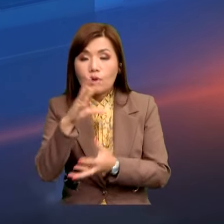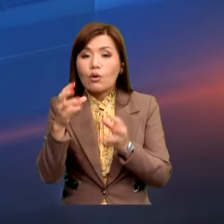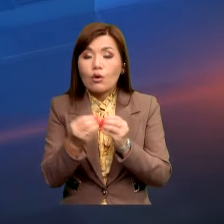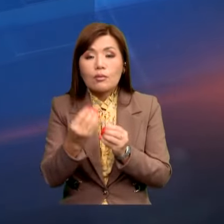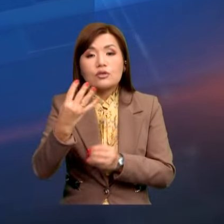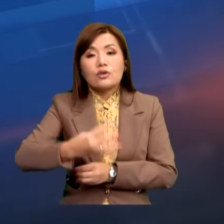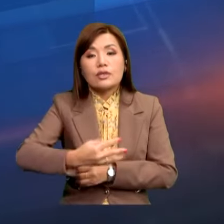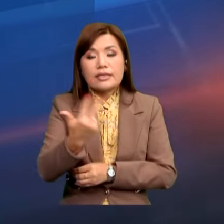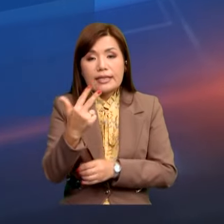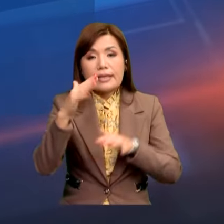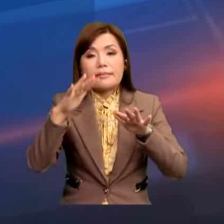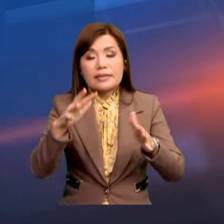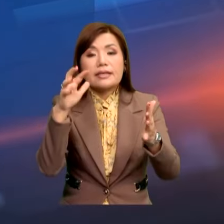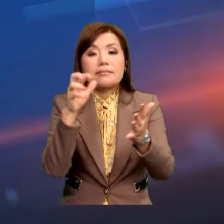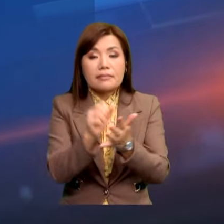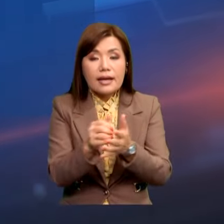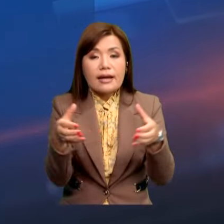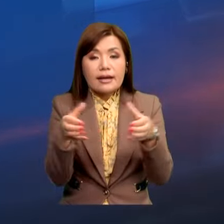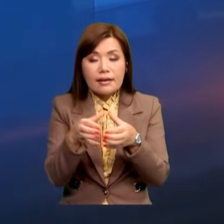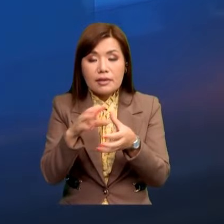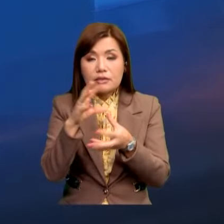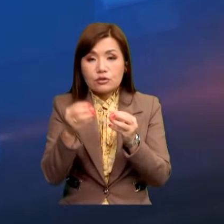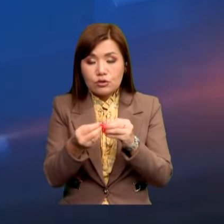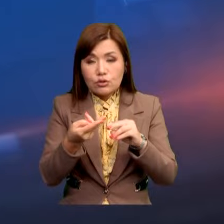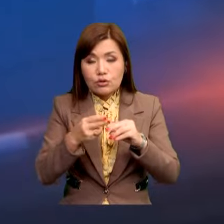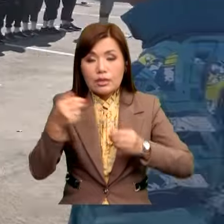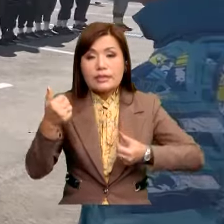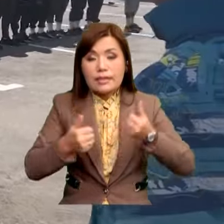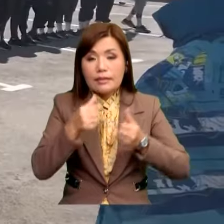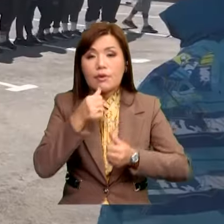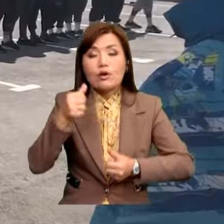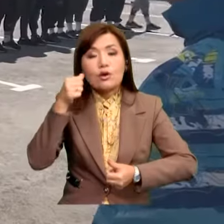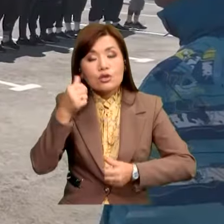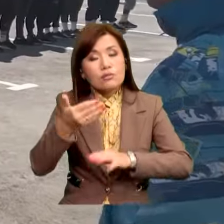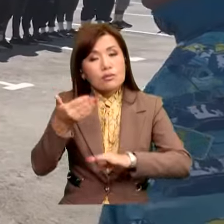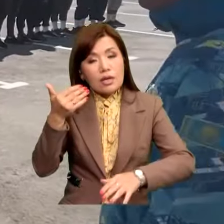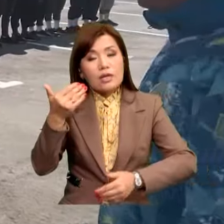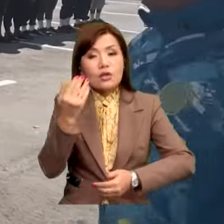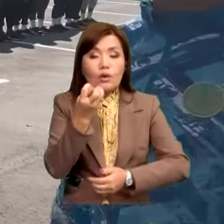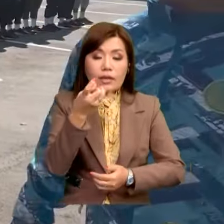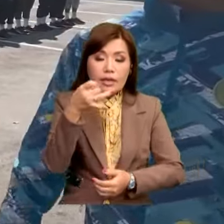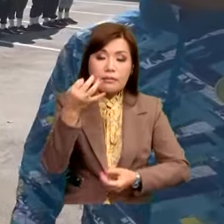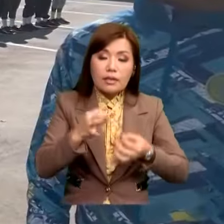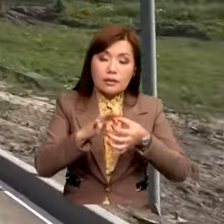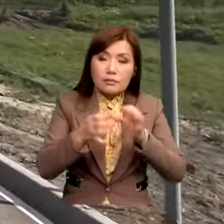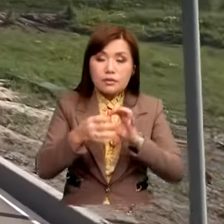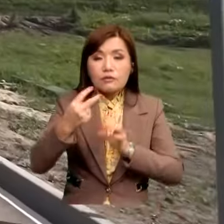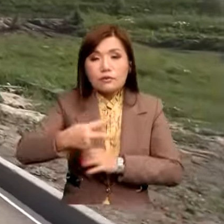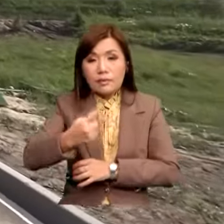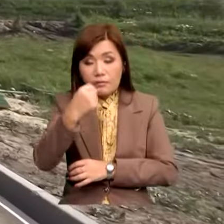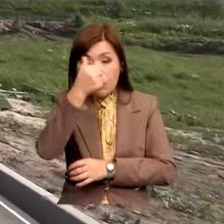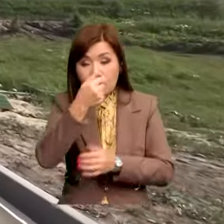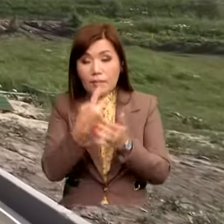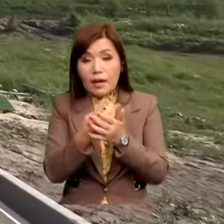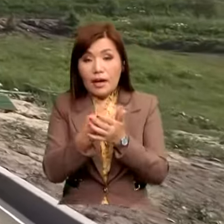заняла 43-е место в общекомандном зачете. Но по сравнению с прошлыми играми в Токио, которые прошли в 2021,